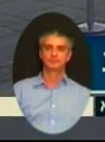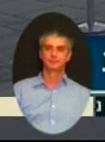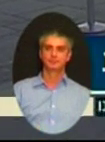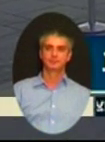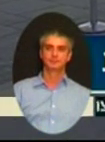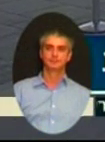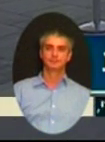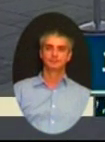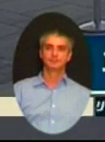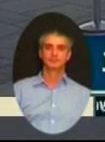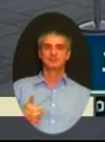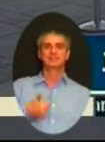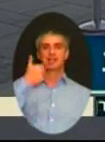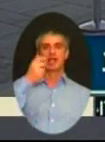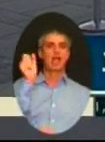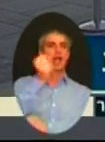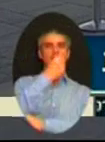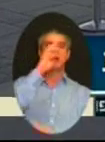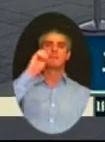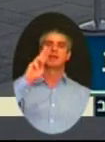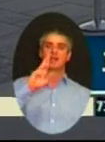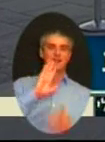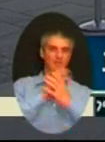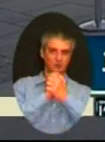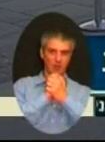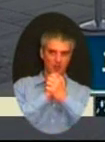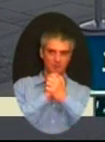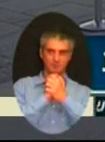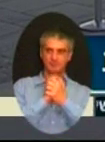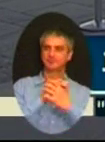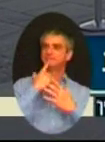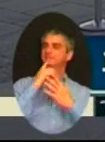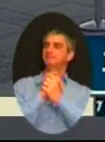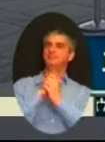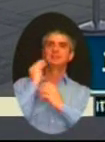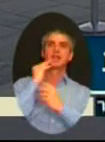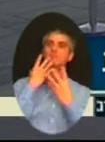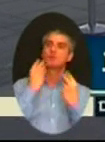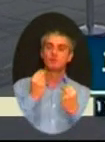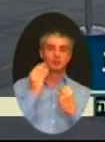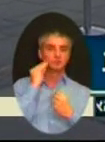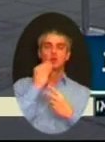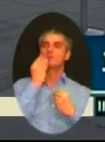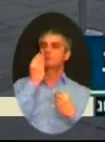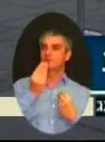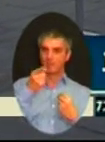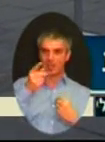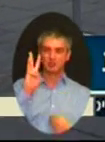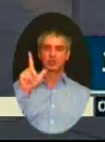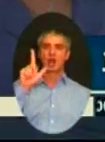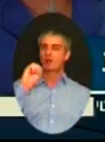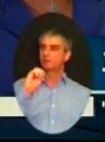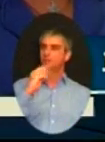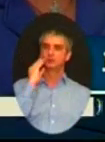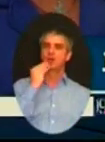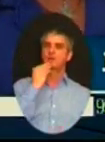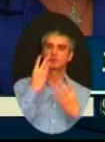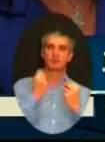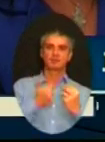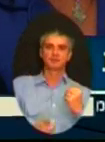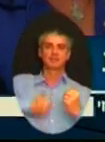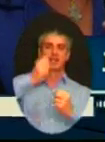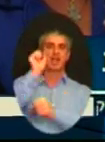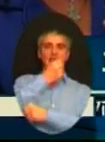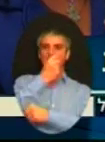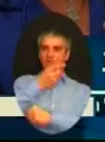רגב נמצאת איתנו כאן. שלום לך, היי, השרה. היי, צהריים טובים, צהריים טובים גם לך, שלום. צהריים טובים, זה... השרה